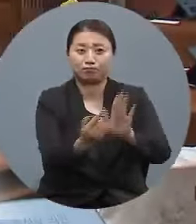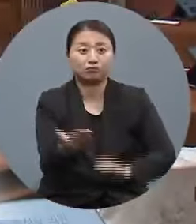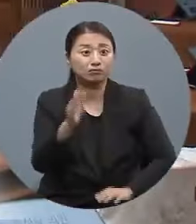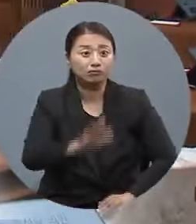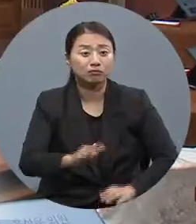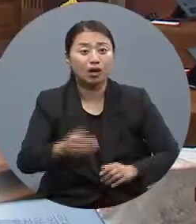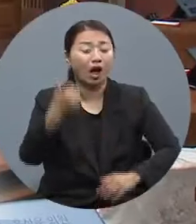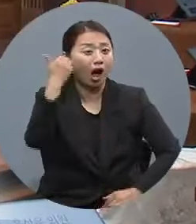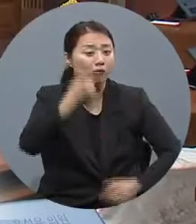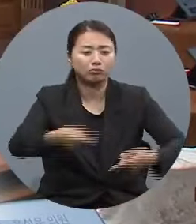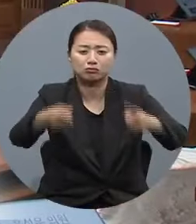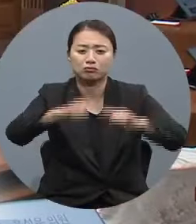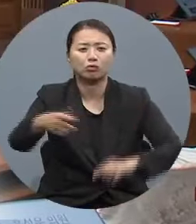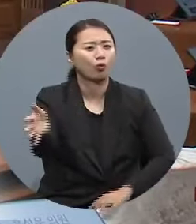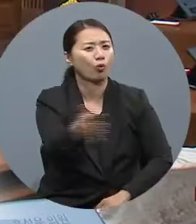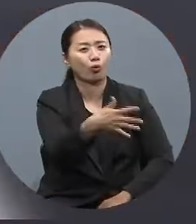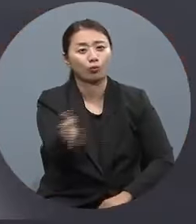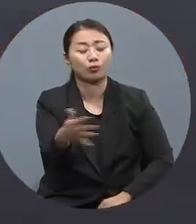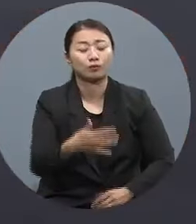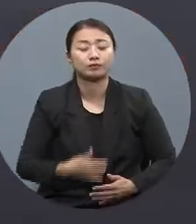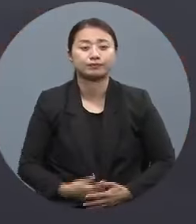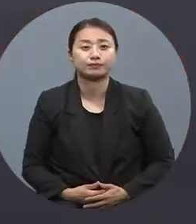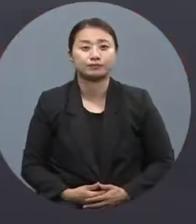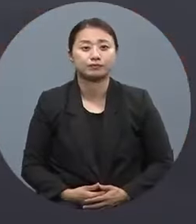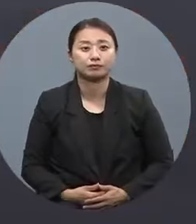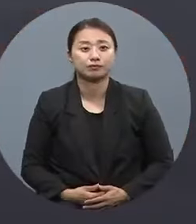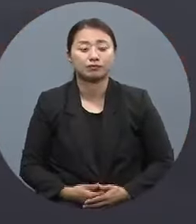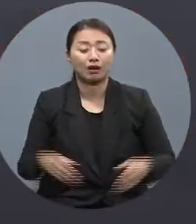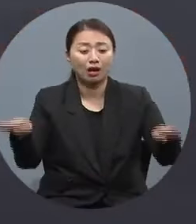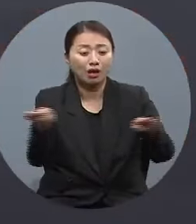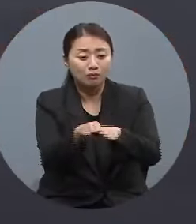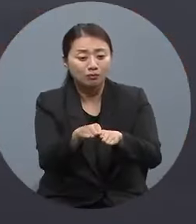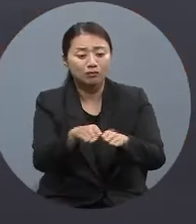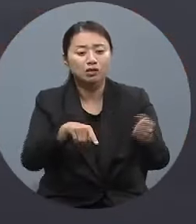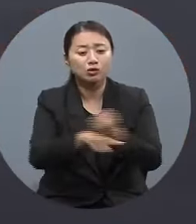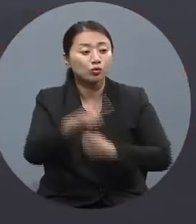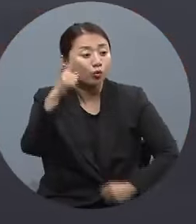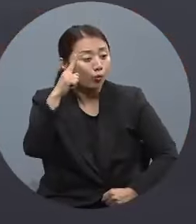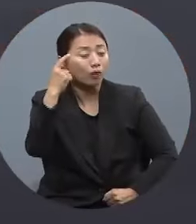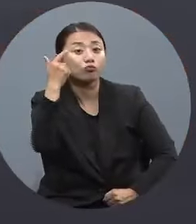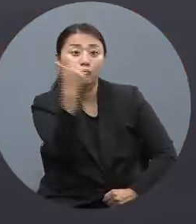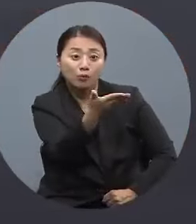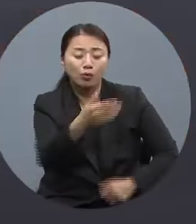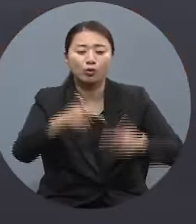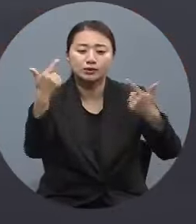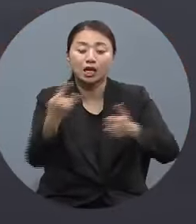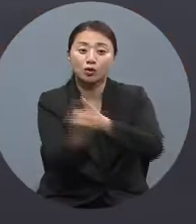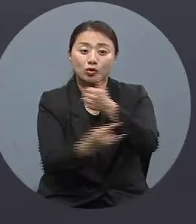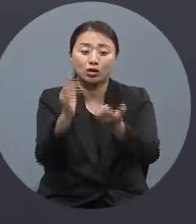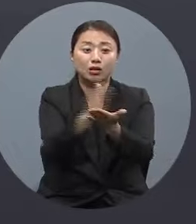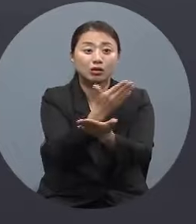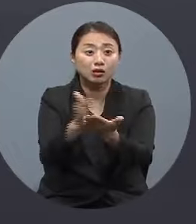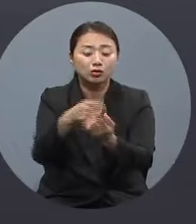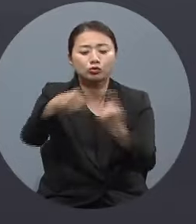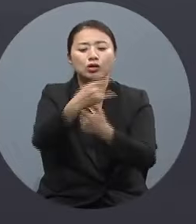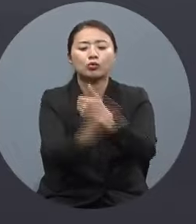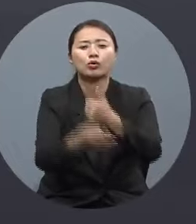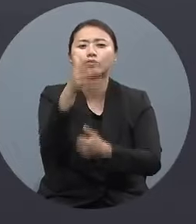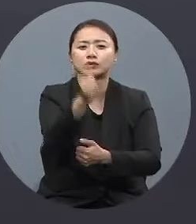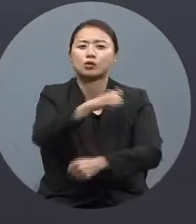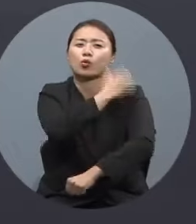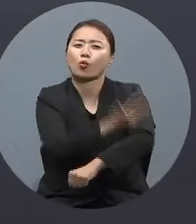아무도 참석하지 않았기 때문입니다 회의에 불참한 한 의원은 상임이 배정은 운영위원장과 각